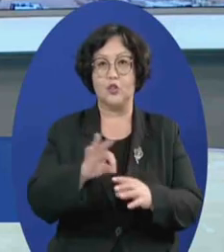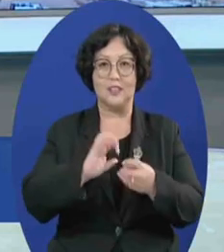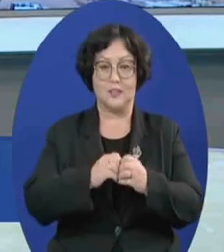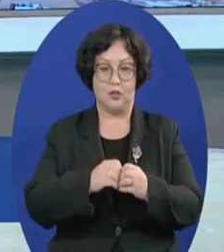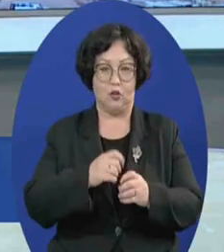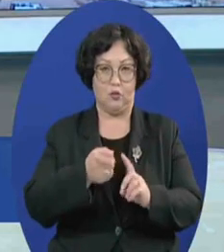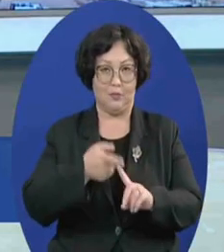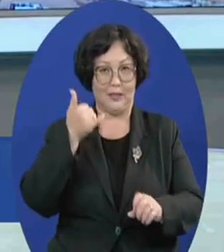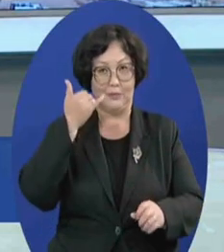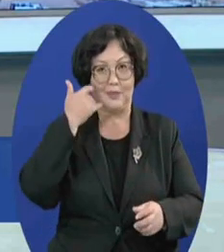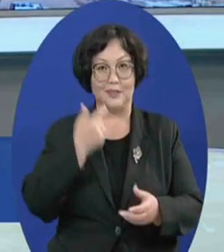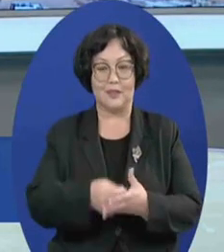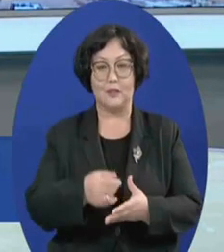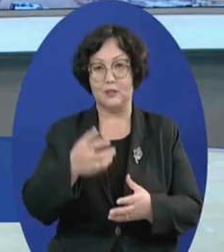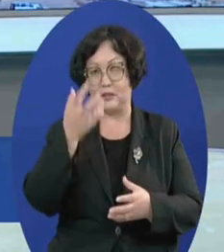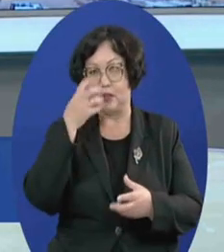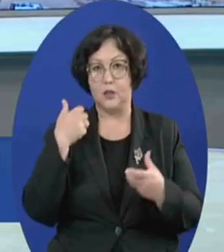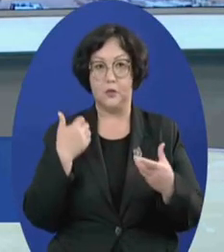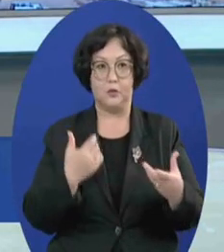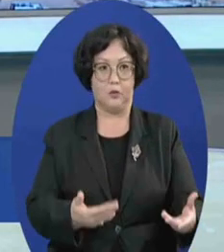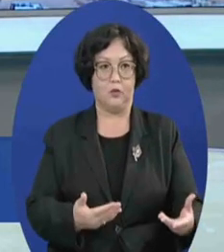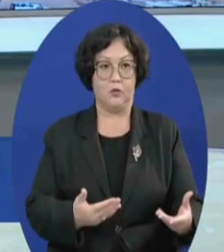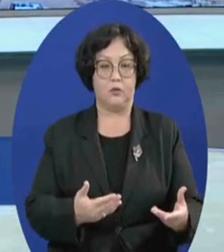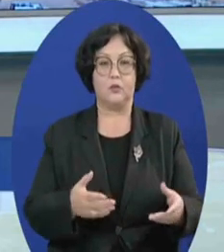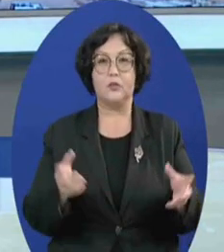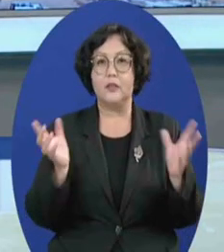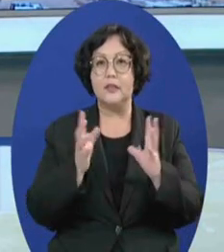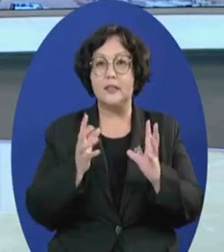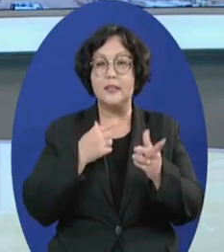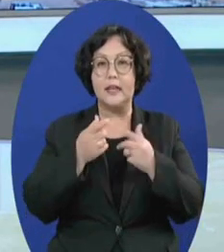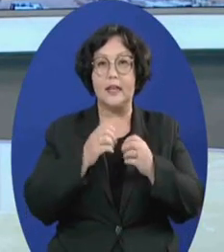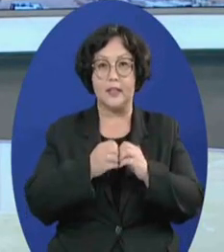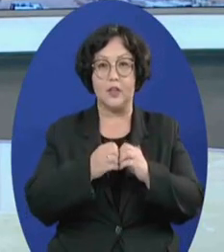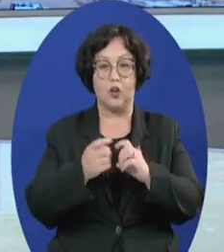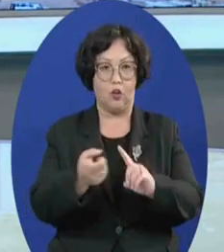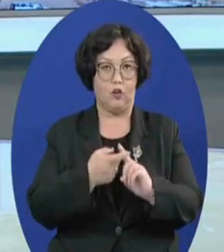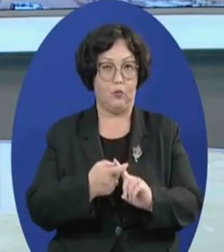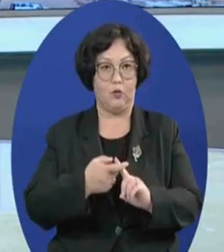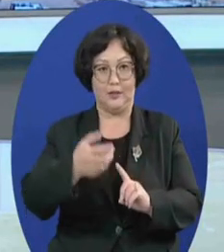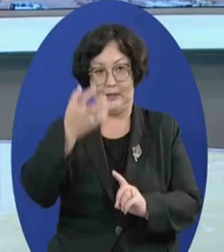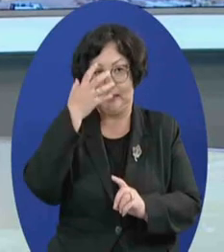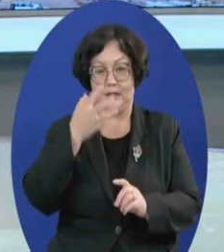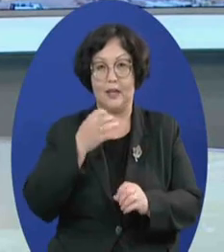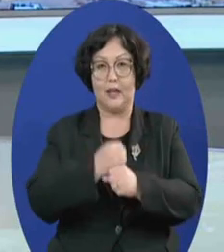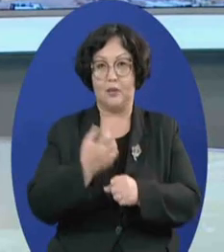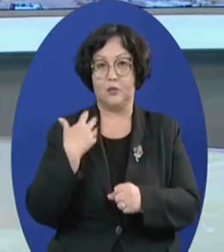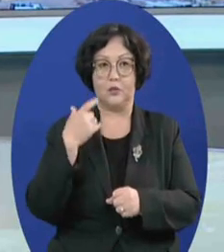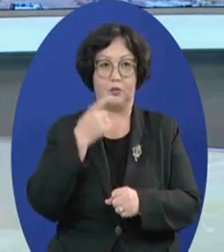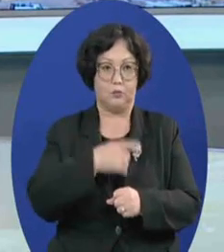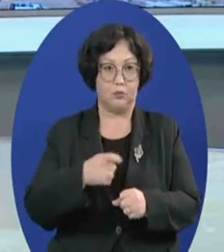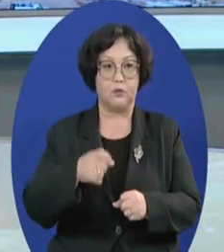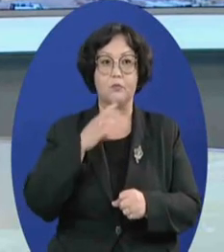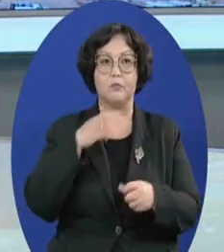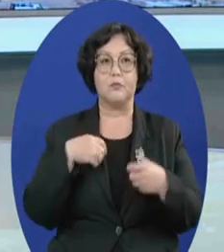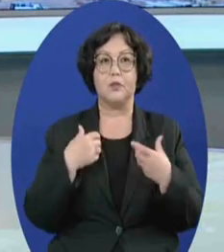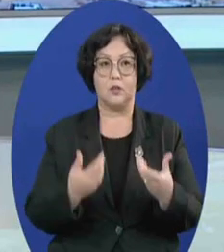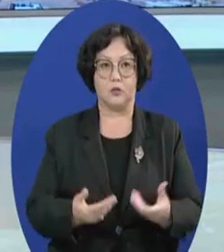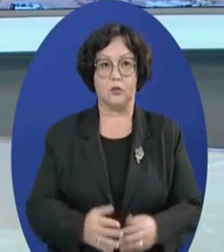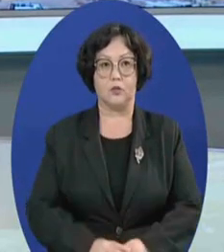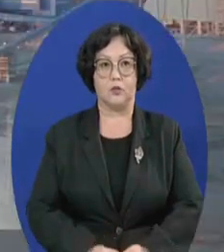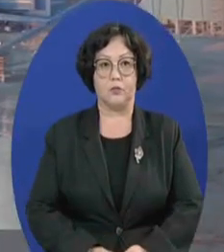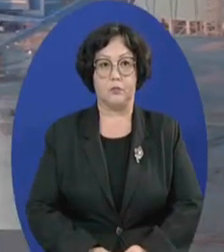зарим саналыг засгийн газарт гаргаад байна. Тухайн санал болон талуудын яриа хэлэлцээний явцын талаар засгийн газрын ажлын хэсгийнхэн мэдээлэл